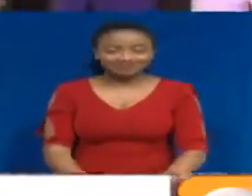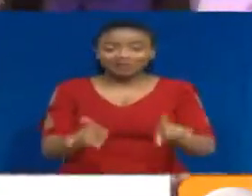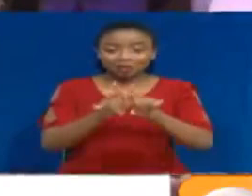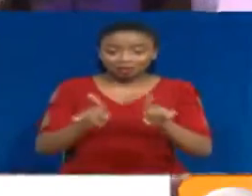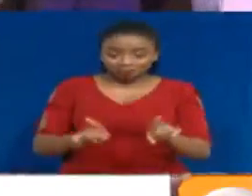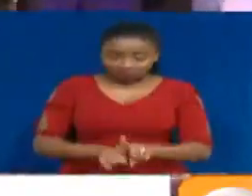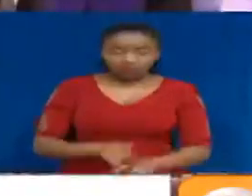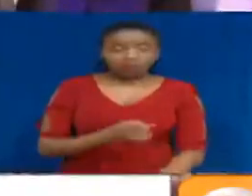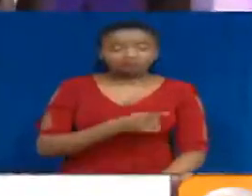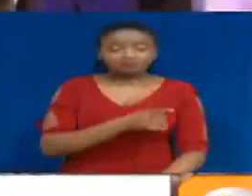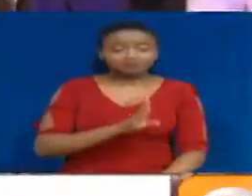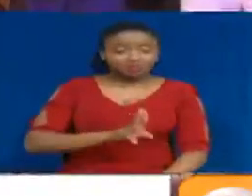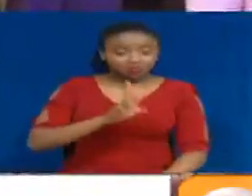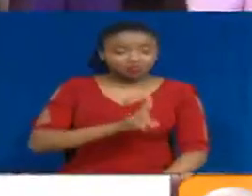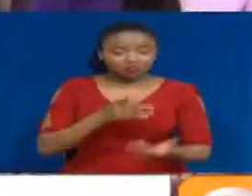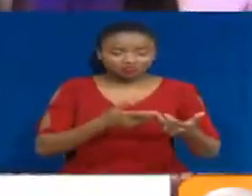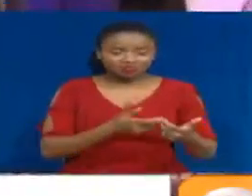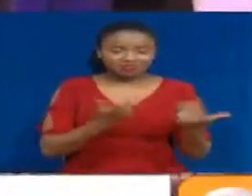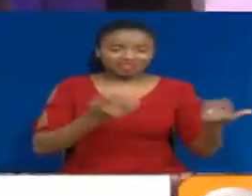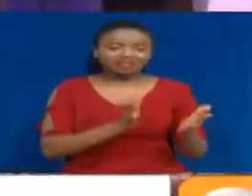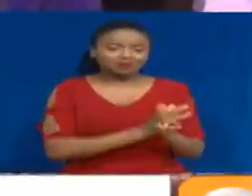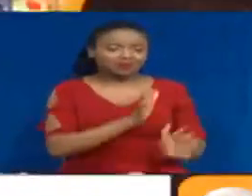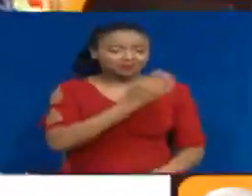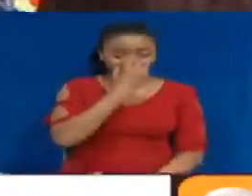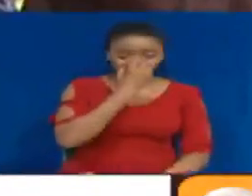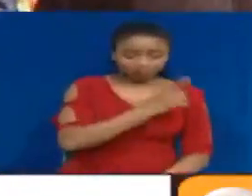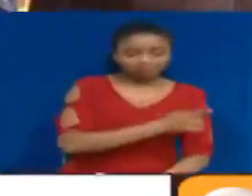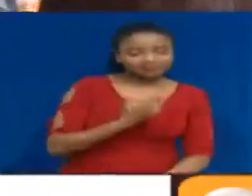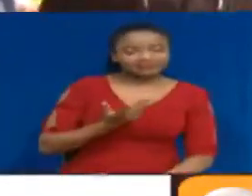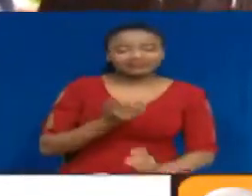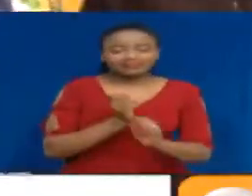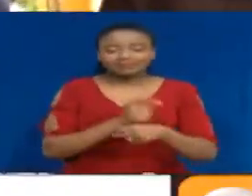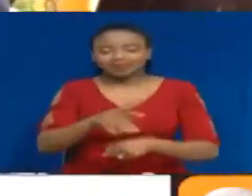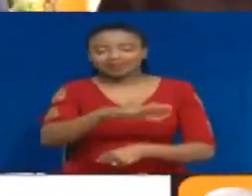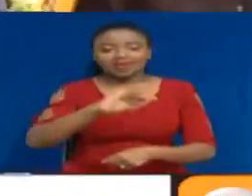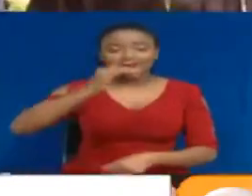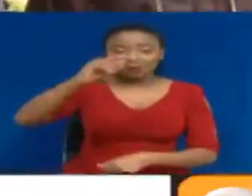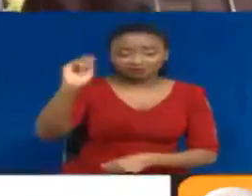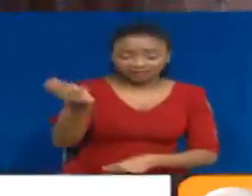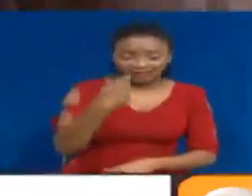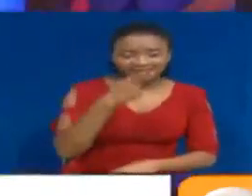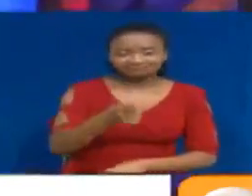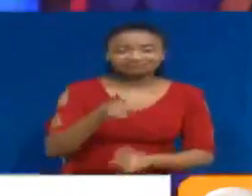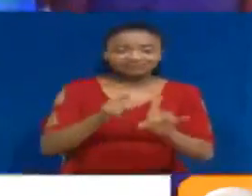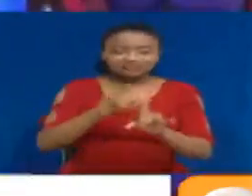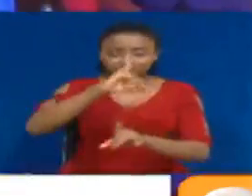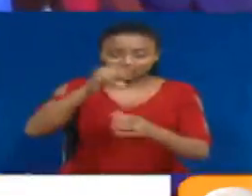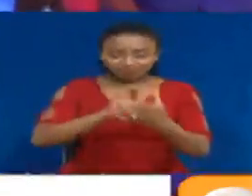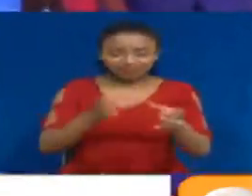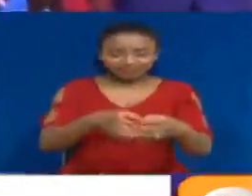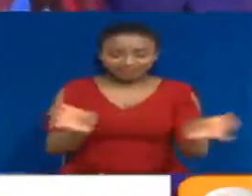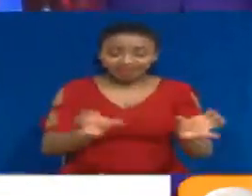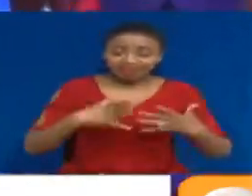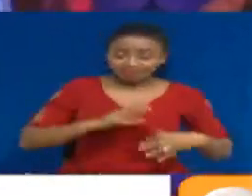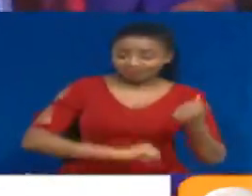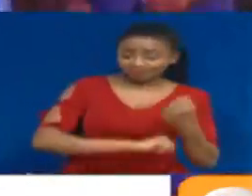President Kenyatta's acrimonious fallout with his deputy William Ruto has split the mountain and the ruling party Jubilee. Those